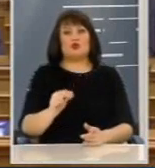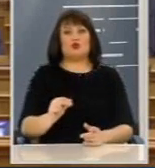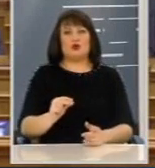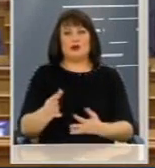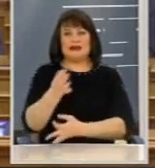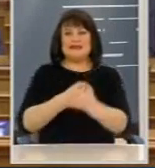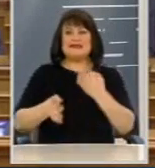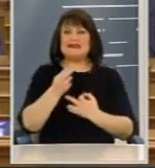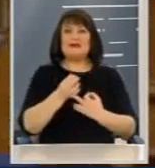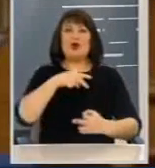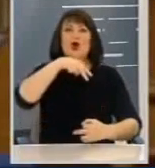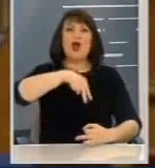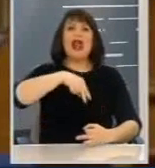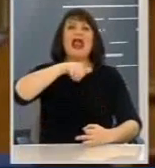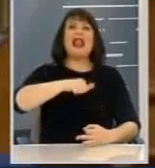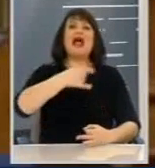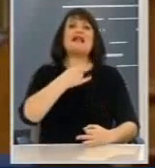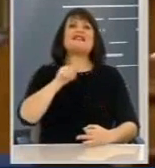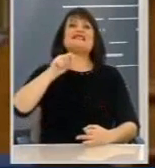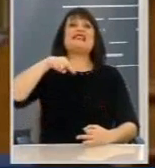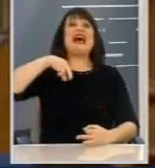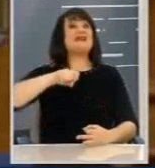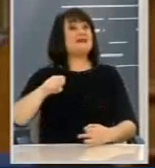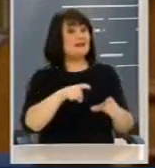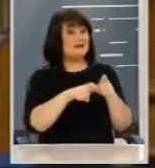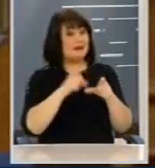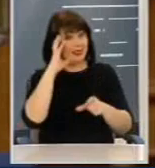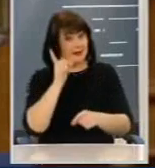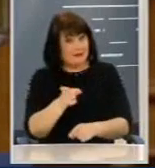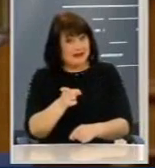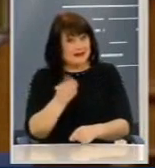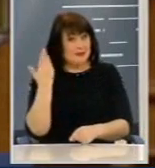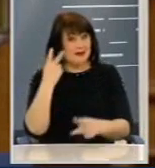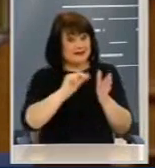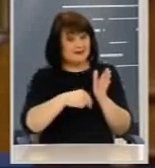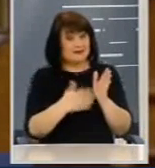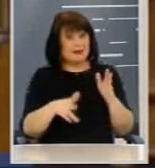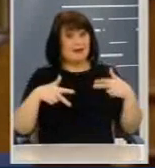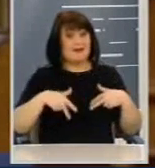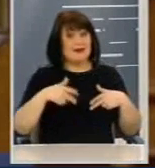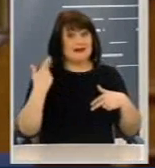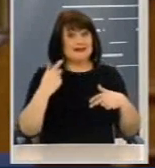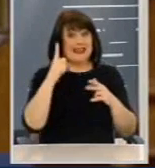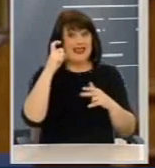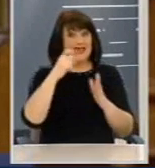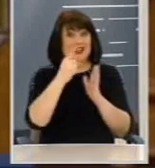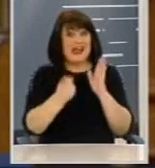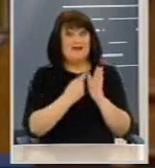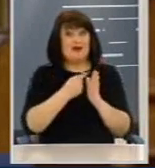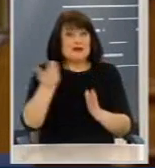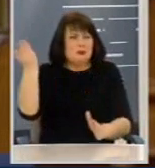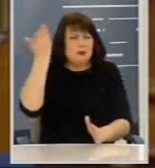την Lazard. Μόνο που η σύμβαση που είχαν κάνει οι προηγούμενες κυβερνήσεις με τη Lazard ήταν 10 φορές πιο